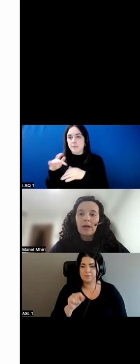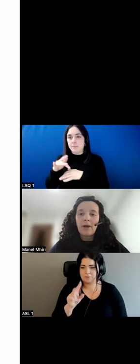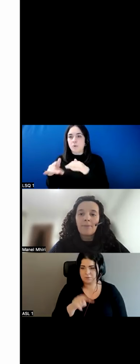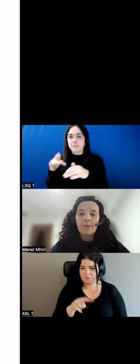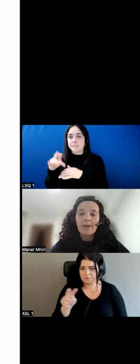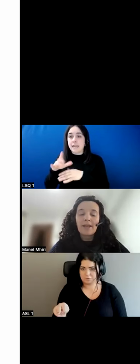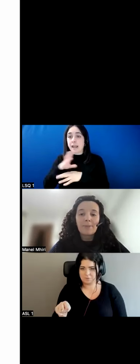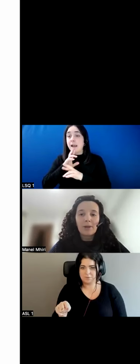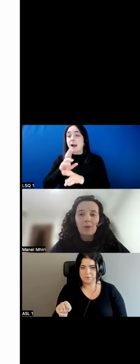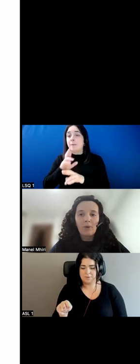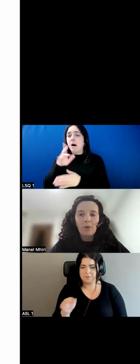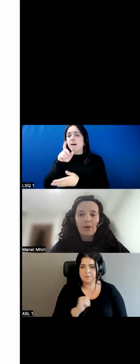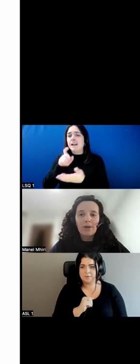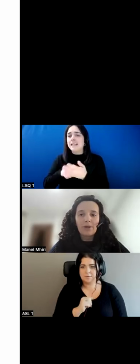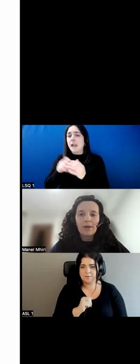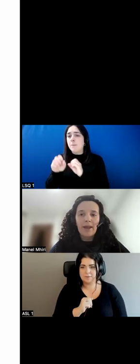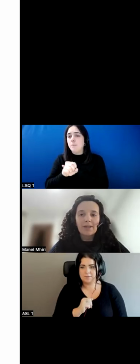à la fin 2022.